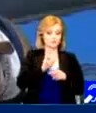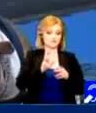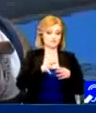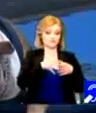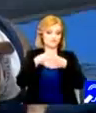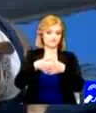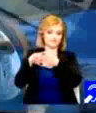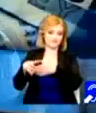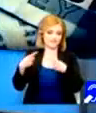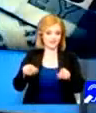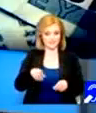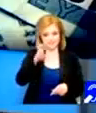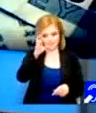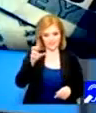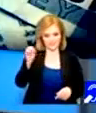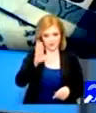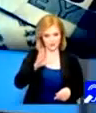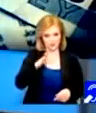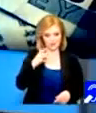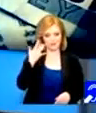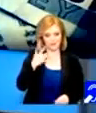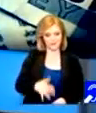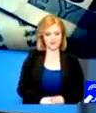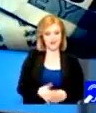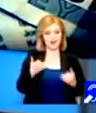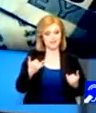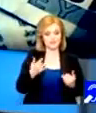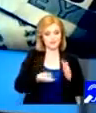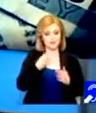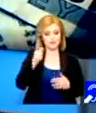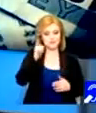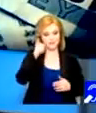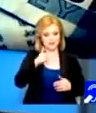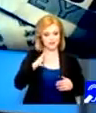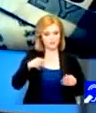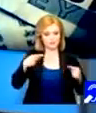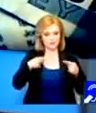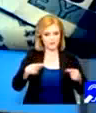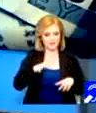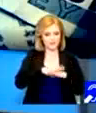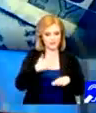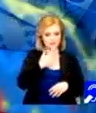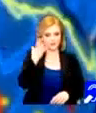Unite. Să vedem acum cotațiile valutare stabilite pentru mâine de Banca Națională a